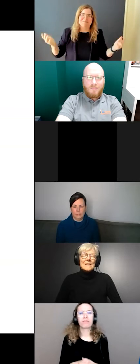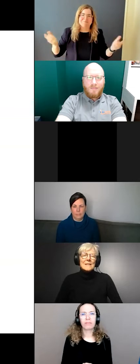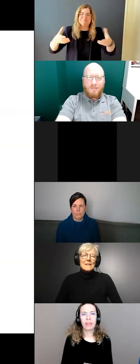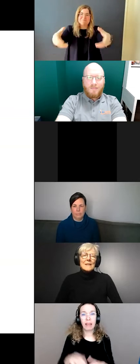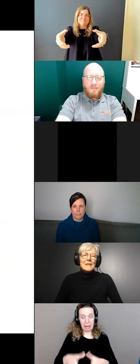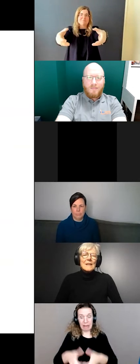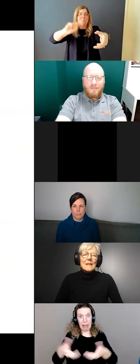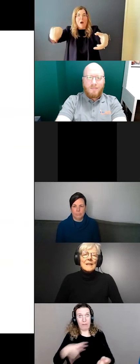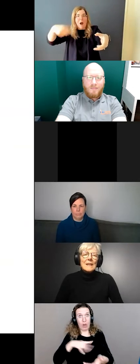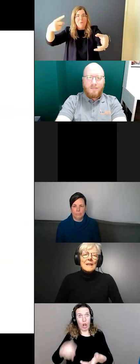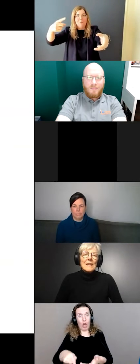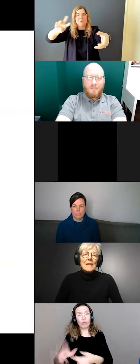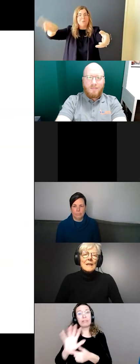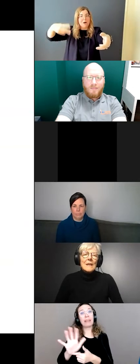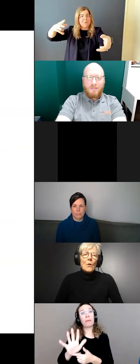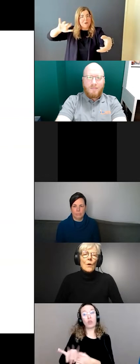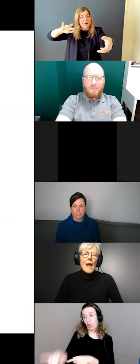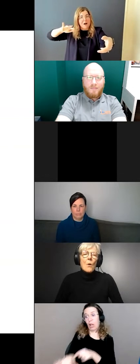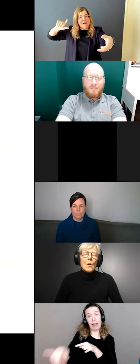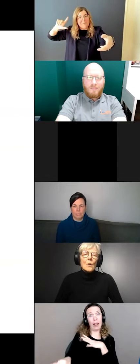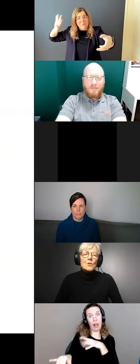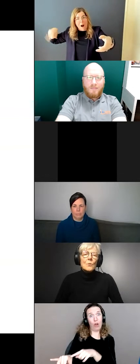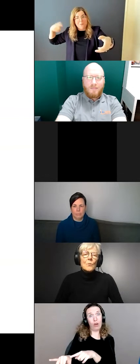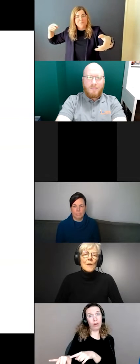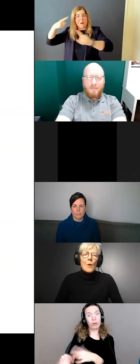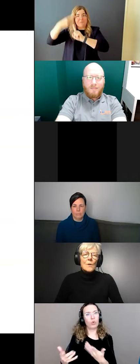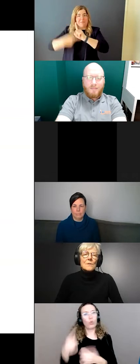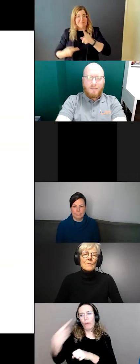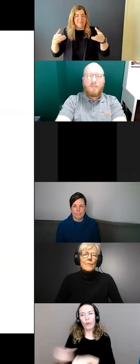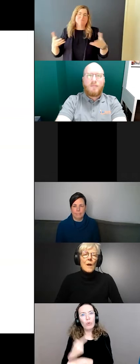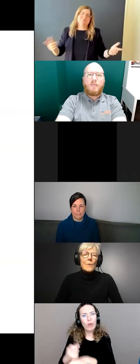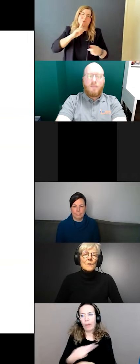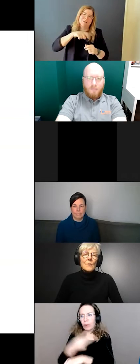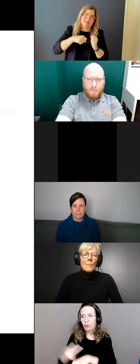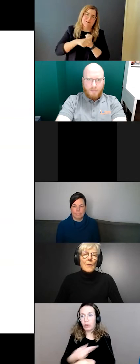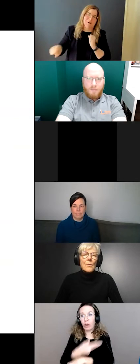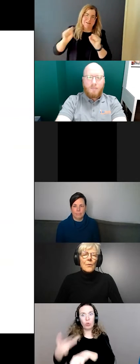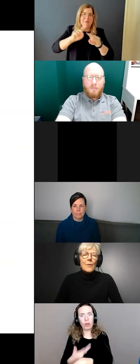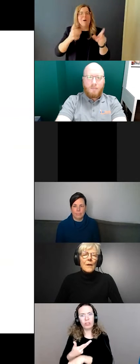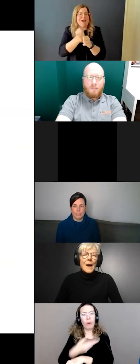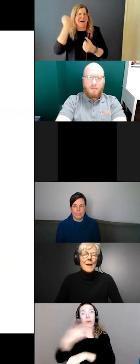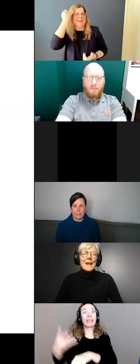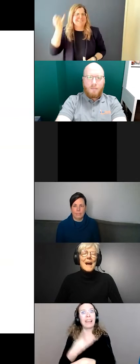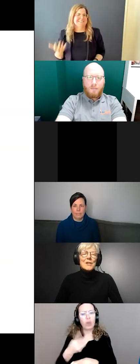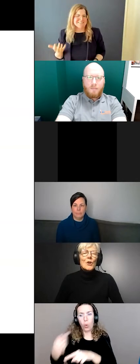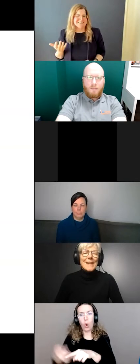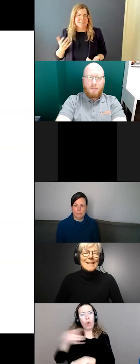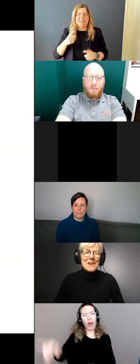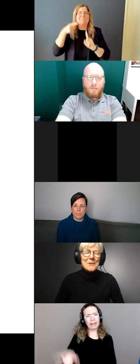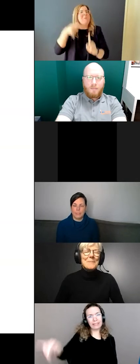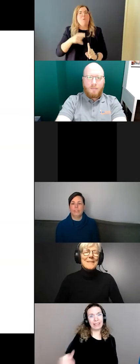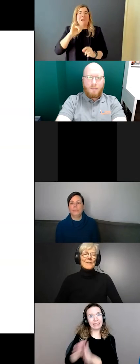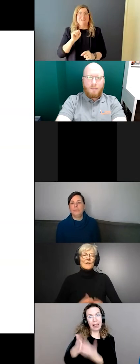Et ça, c'est correct. Mais si on a le livre qui est là pendant 5 minutes, ou 1 heure, ou 2, 3